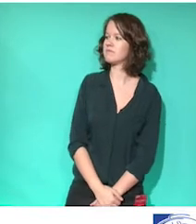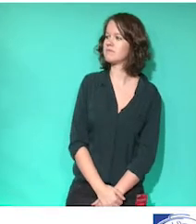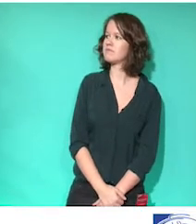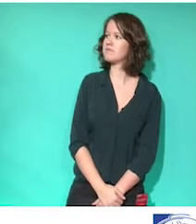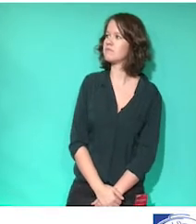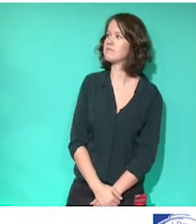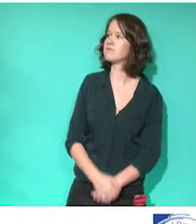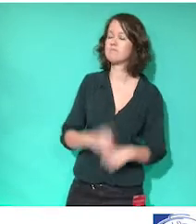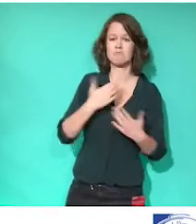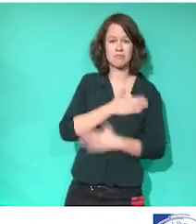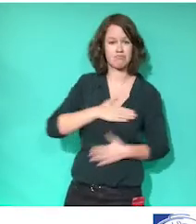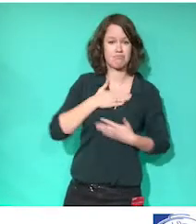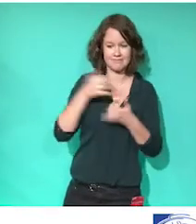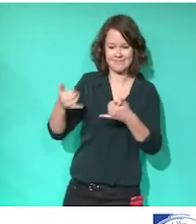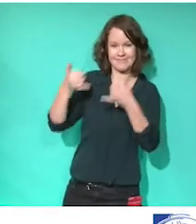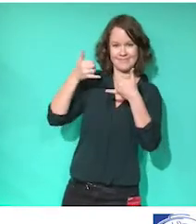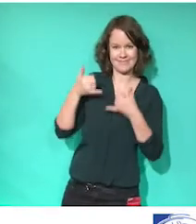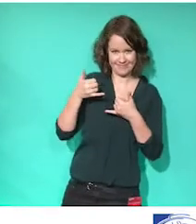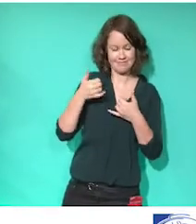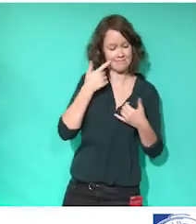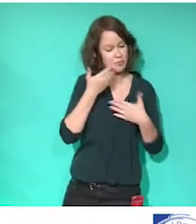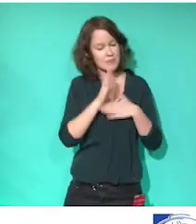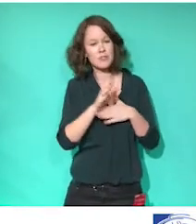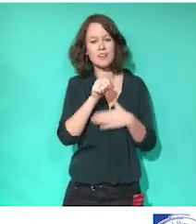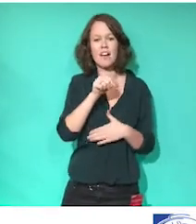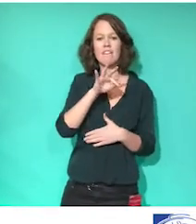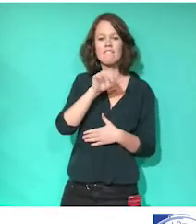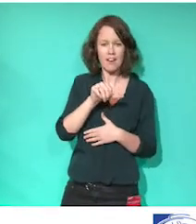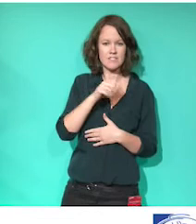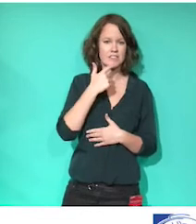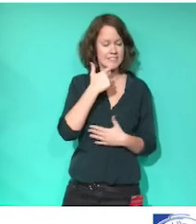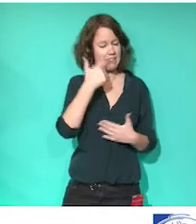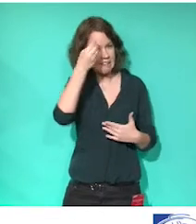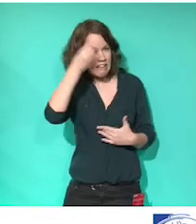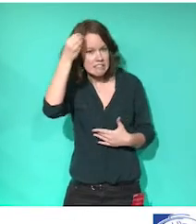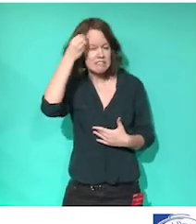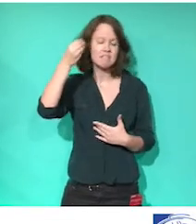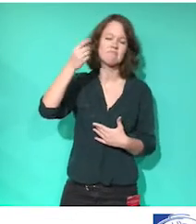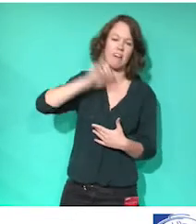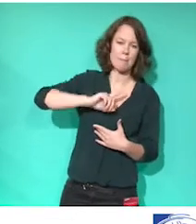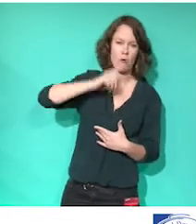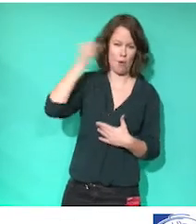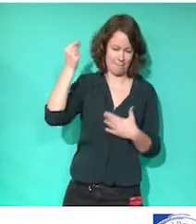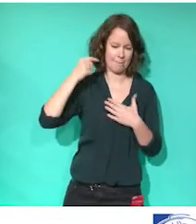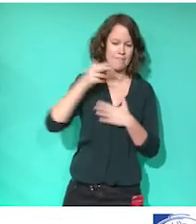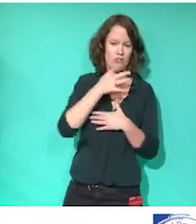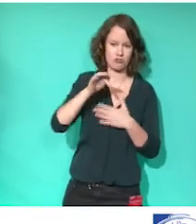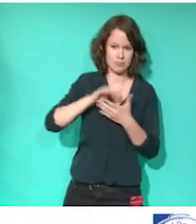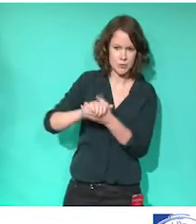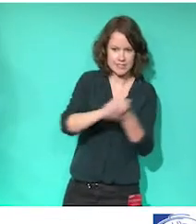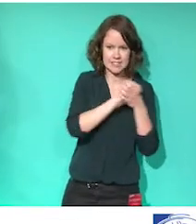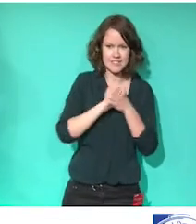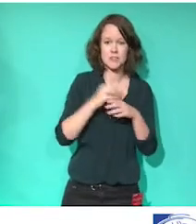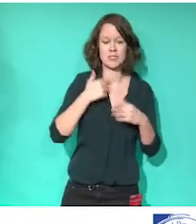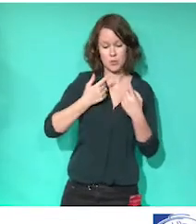de recevoir ce prix. Et au nom de l'AFA, actrice, acteur de France Associée, et au nom de la commission que j'ai lancée dans